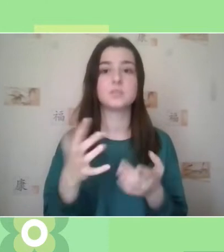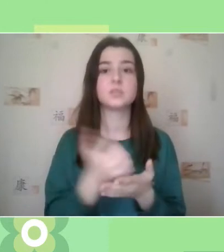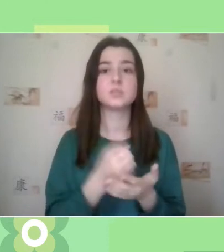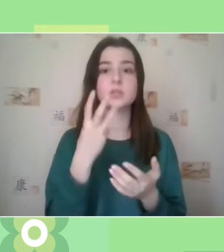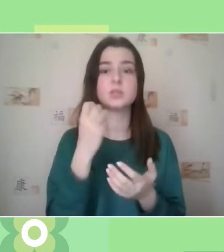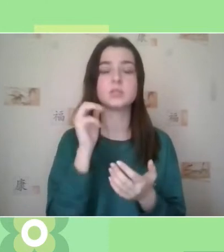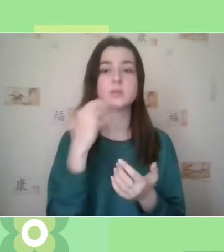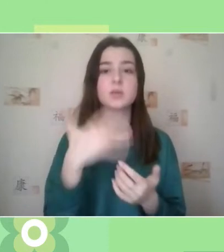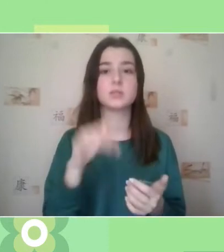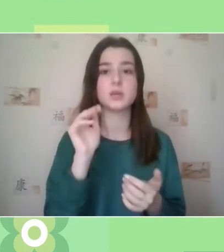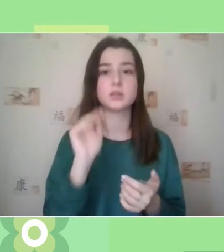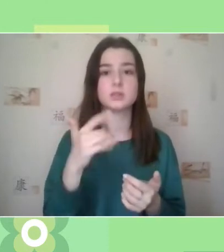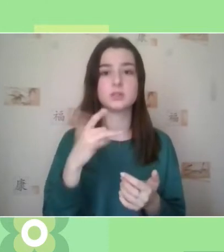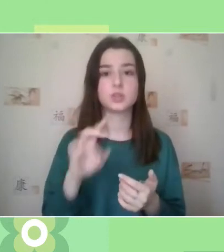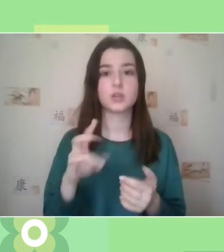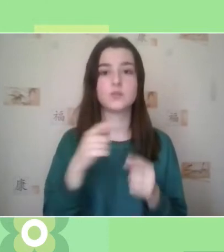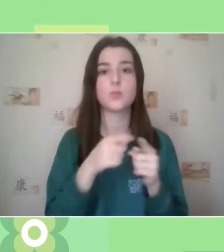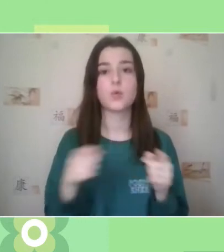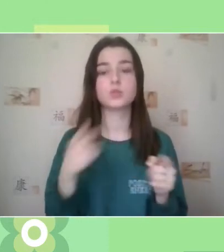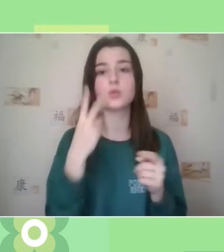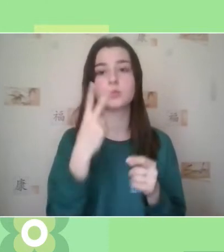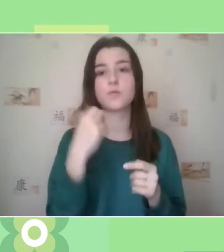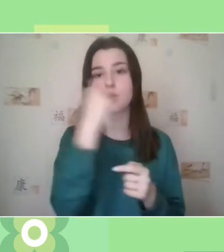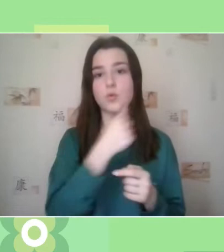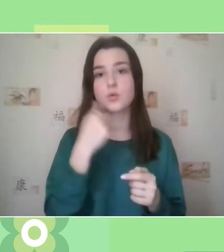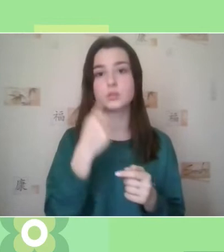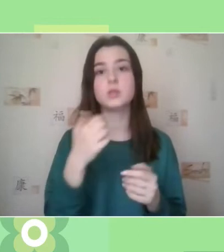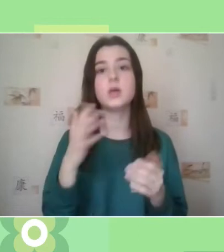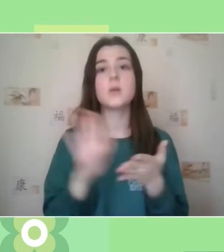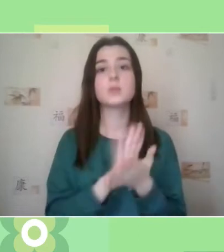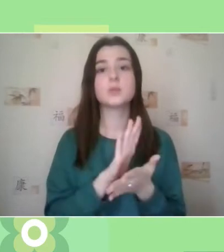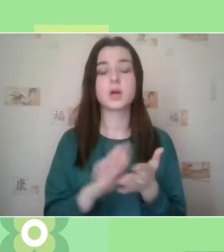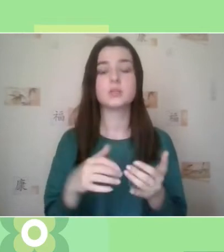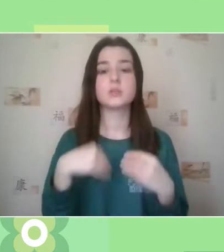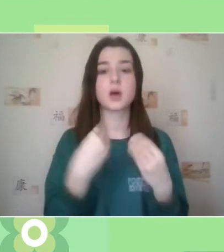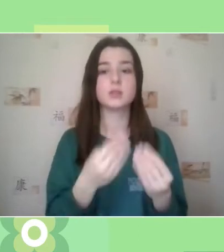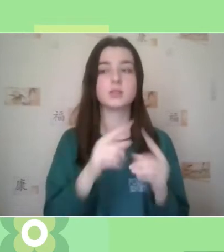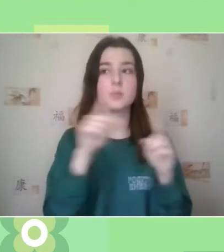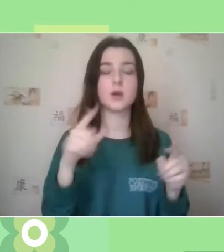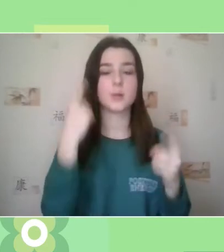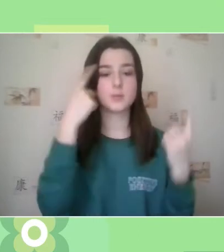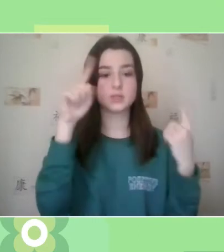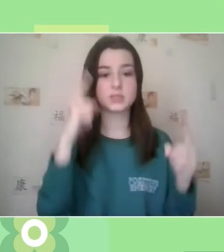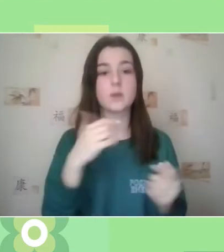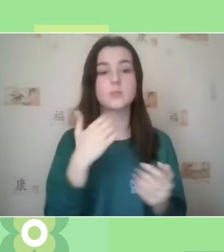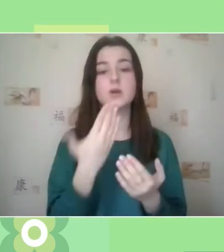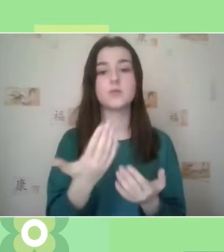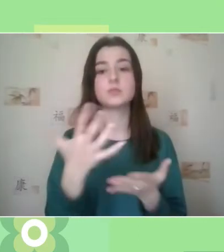мені здається, тисяч гривень. Тобто протягом 2 годин, продаючи картини безоплатно надані митцями, ми зібрали таку суму.